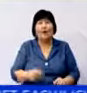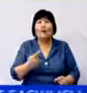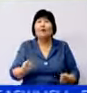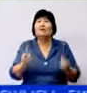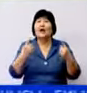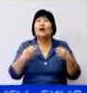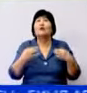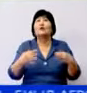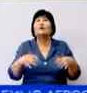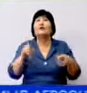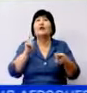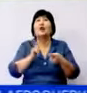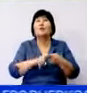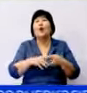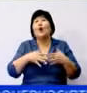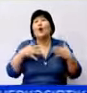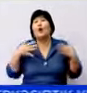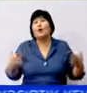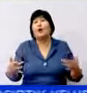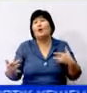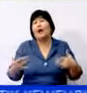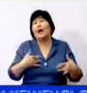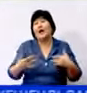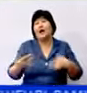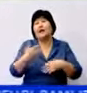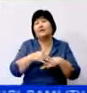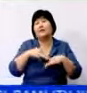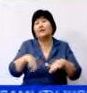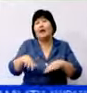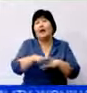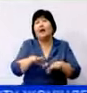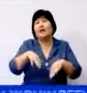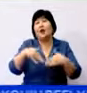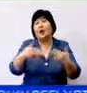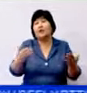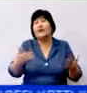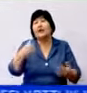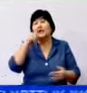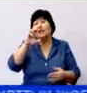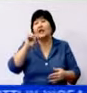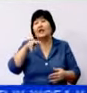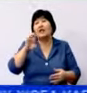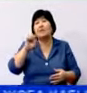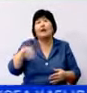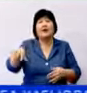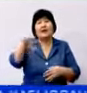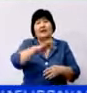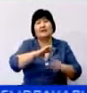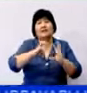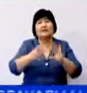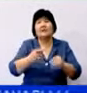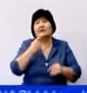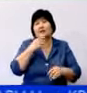атаулы мерекеге байланысты үлкен ауқымды концерт ұйымдастырылып, халыққа ұсынылып отыр. Кеше ел басына күн туып, осы коронавирус жаман